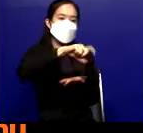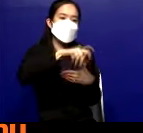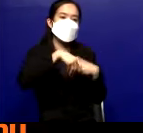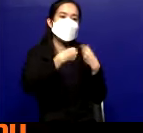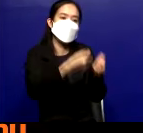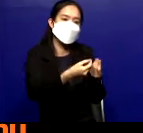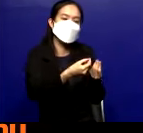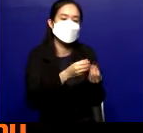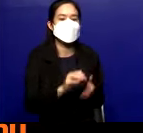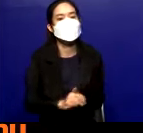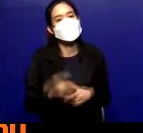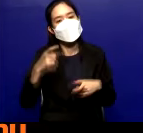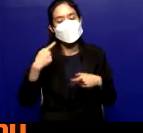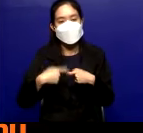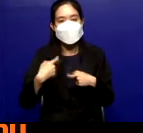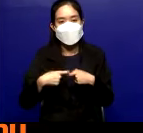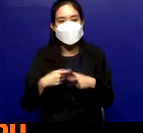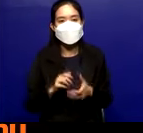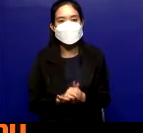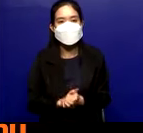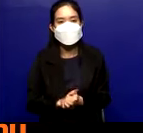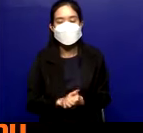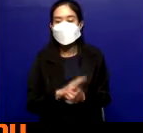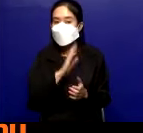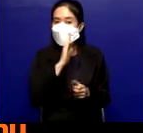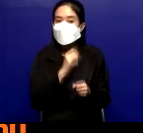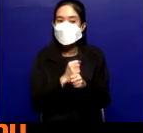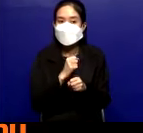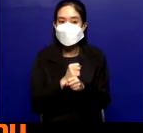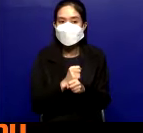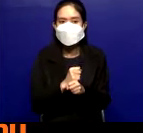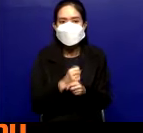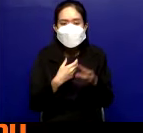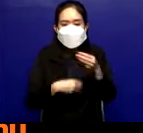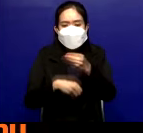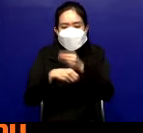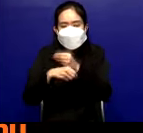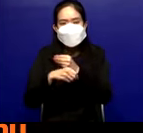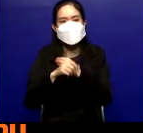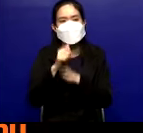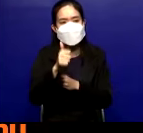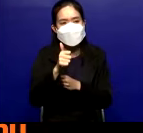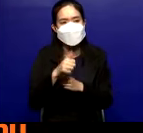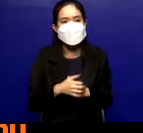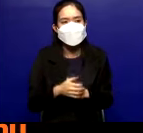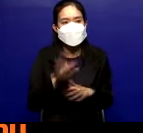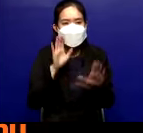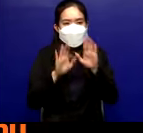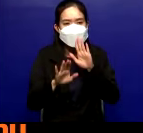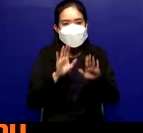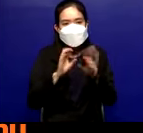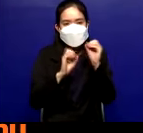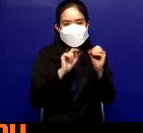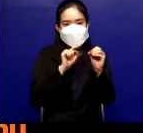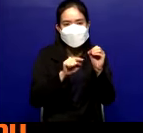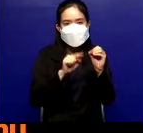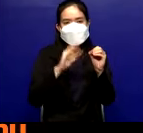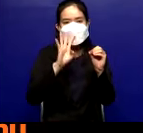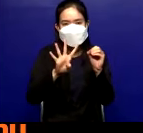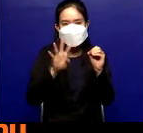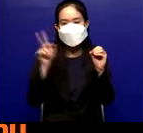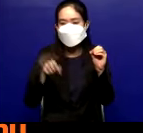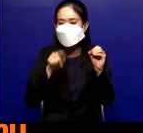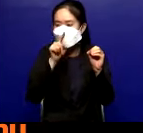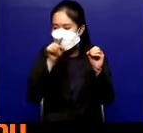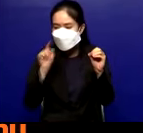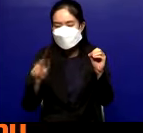งๆเนี่ยใช้งบประมาณเพิ่มแค่เพียง 12,800 ล้านเองค่ะหรือแค่ 0.41% ของงบรายจ่าย